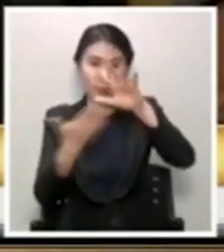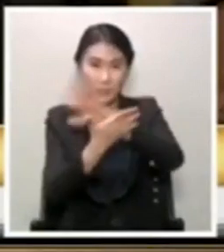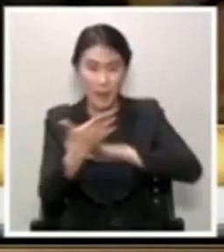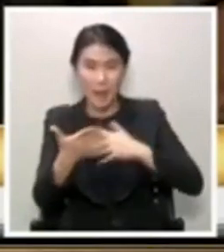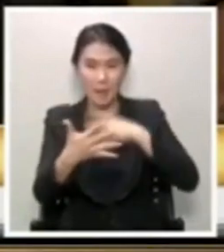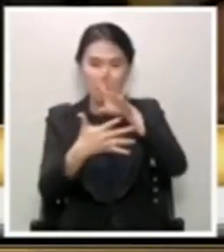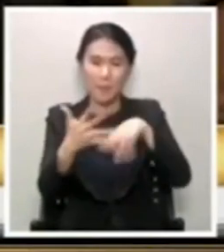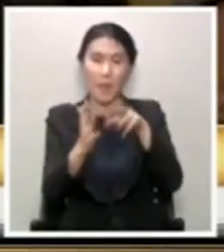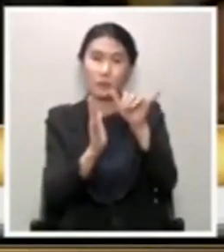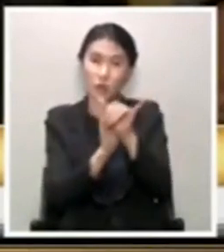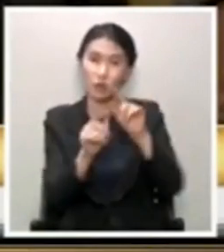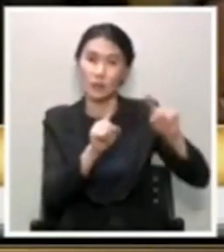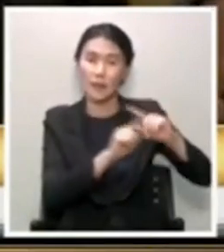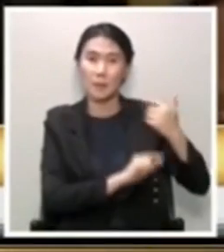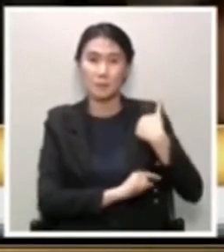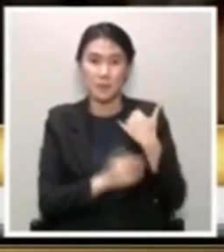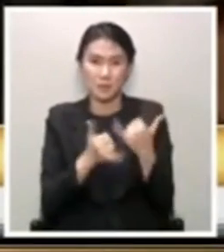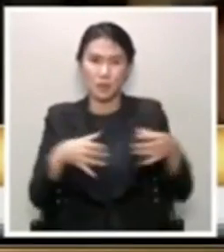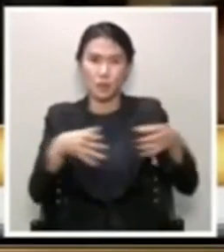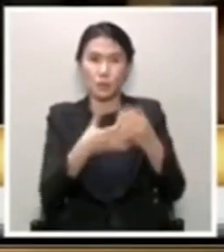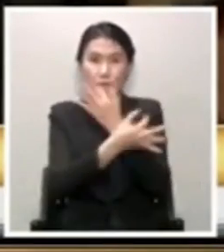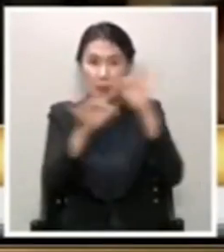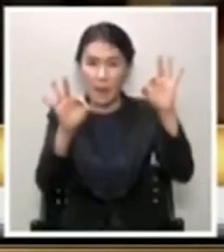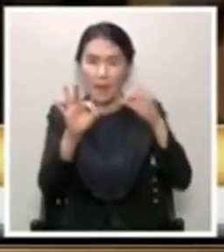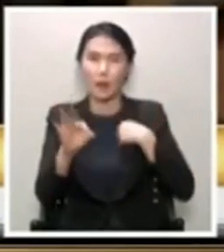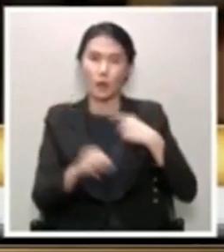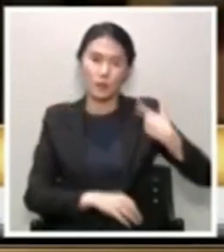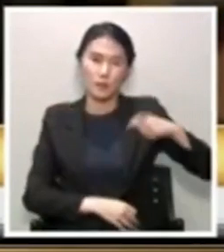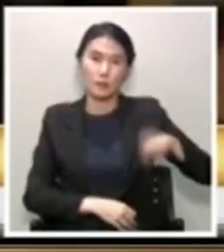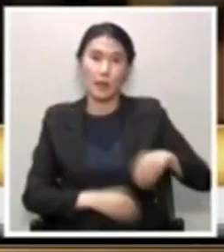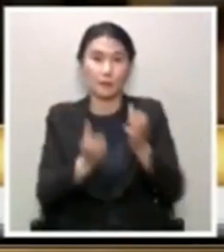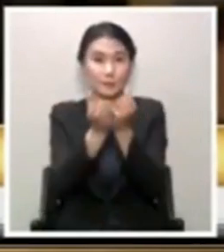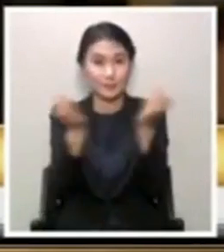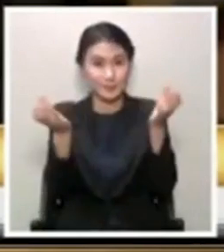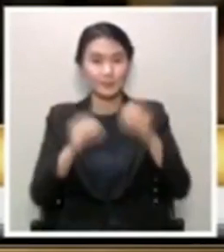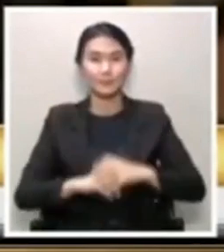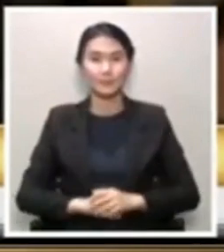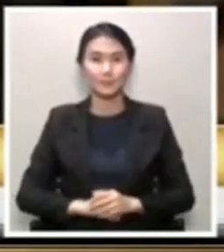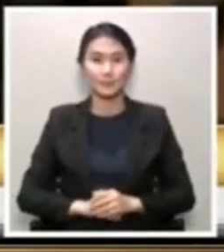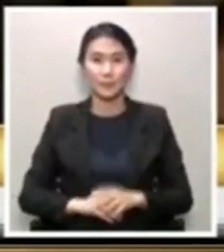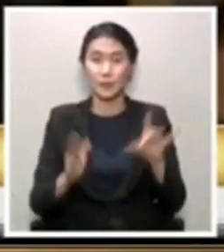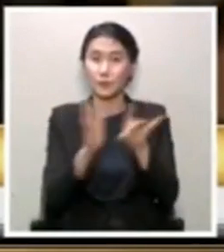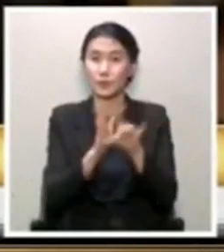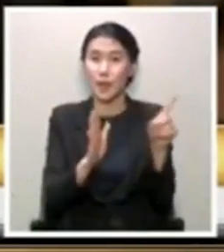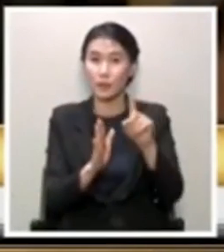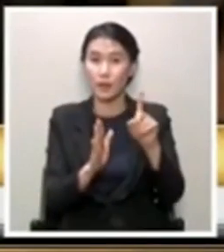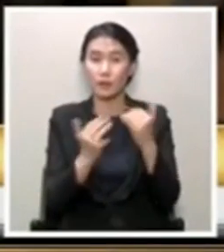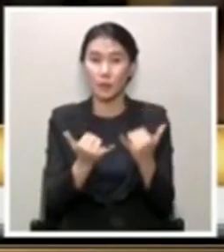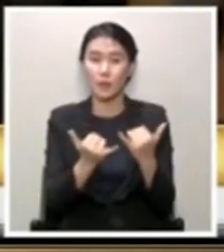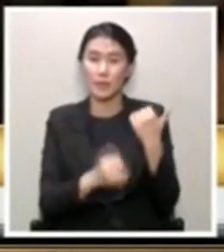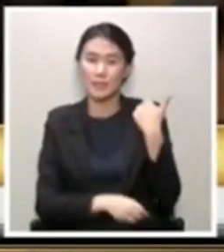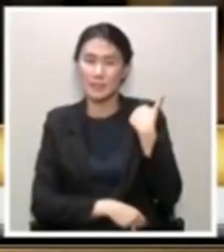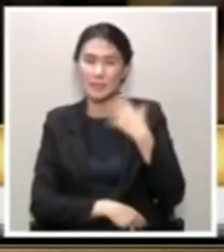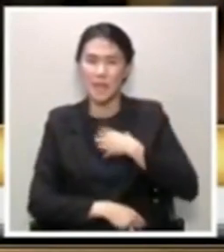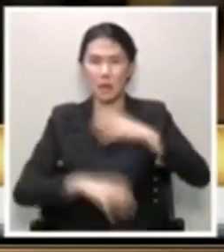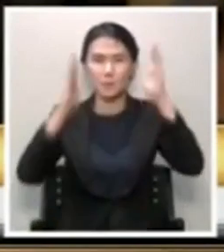ชาตินะครับไหนจะมีพวกองค์กรอิสระและศาลรัฐธรรมนูญอีกในท้ายที่สุดครับรัฐธรรมนูญฉบับนี้พยายามโ